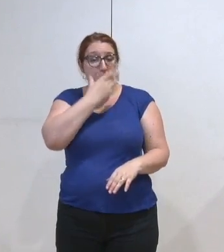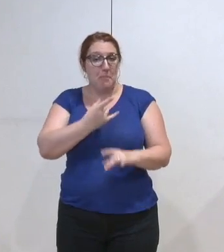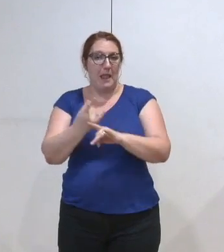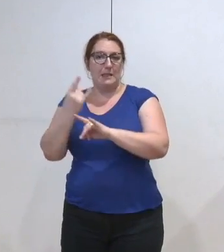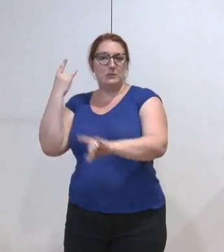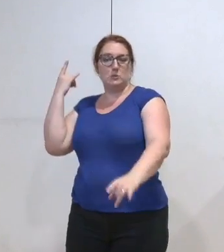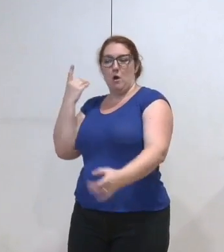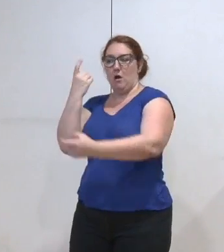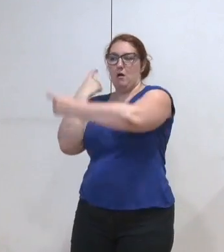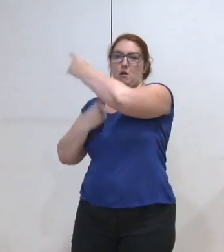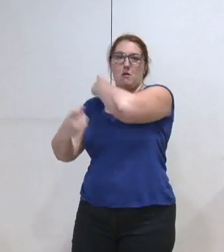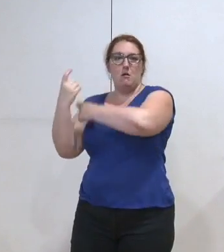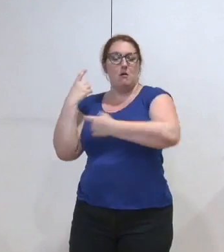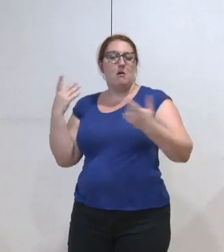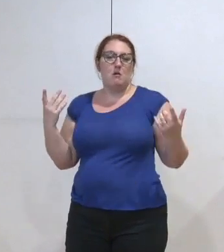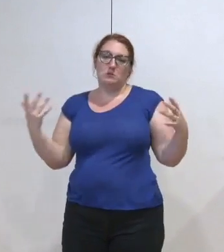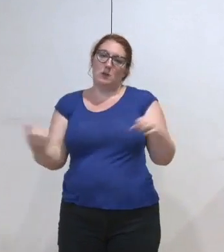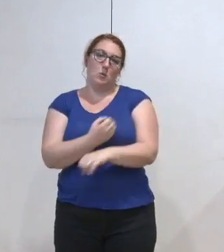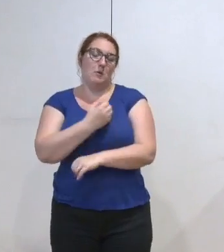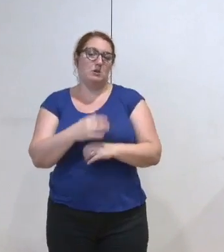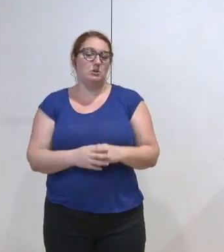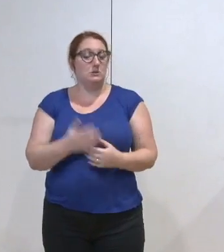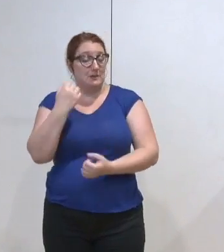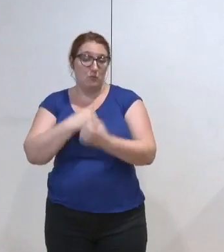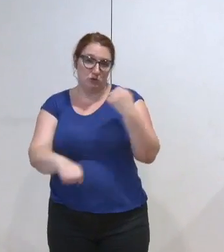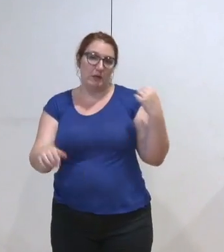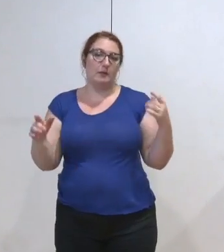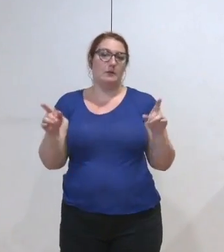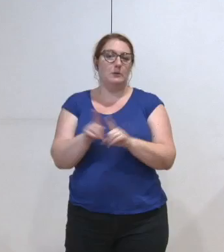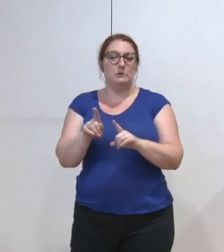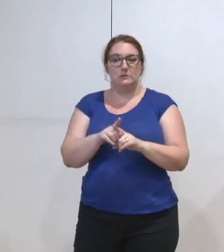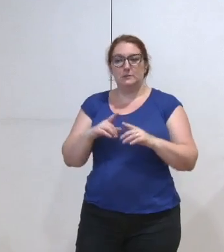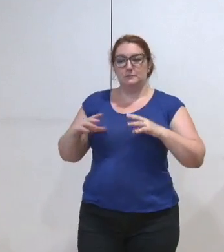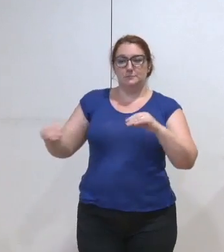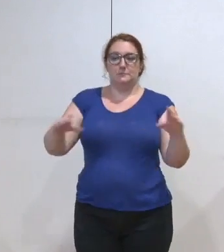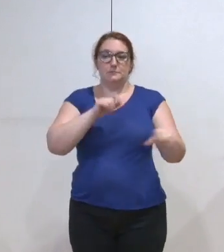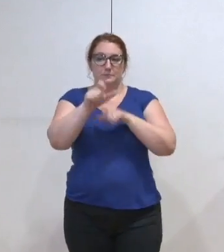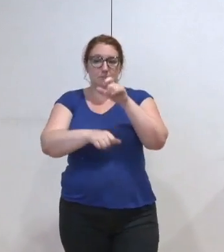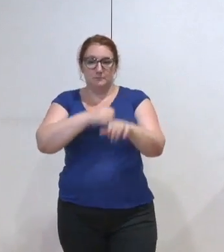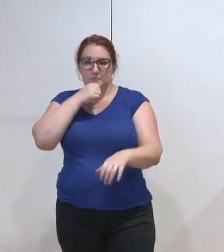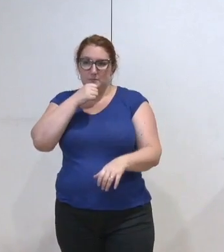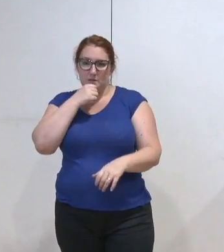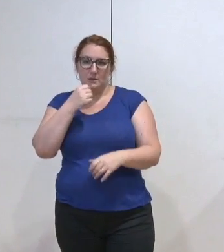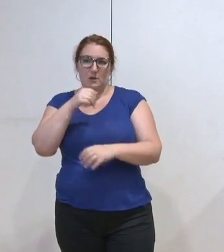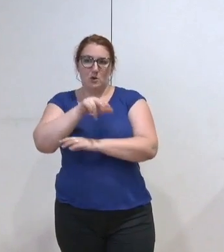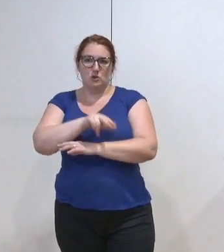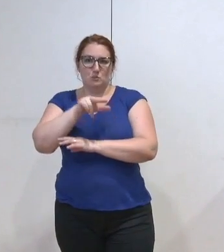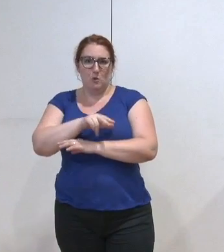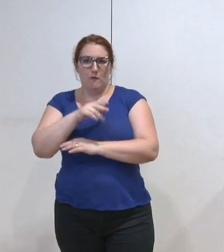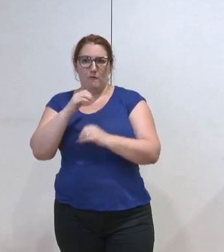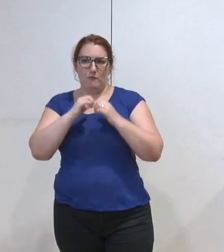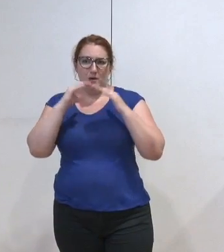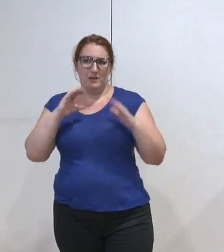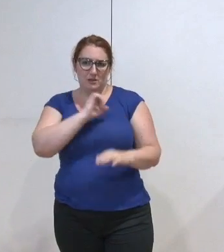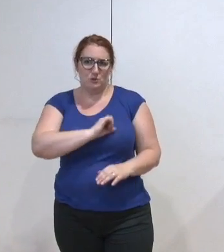histoire donc voilà je trouve que tout cela est gênant sur les espaces personnes âgées les logements foyers je suis désolé monsieur Denoyel je ne vois pas